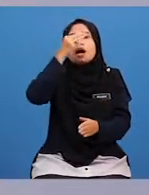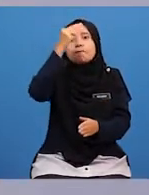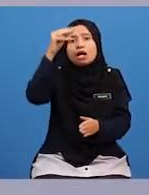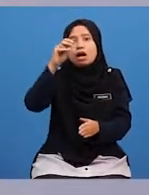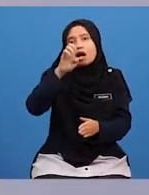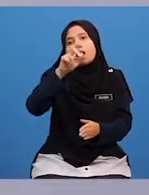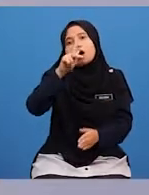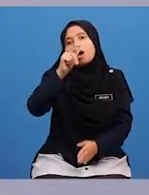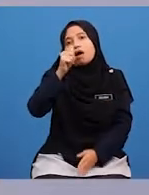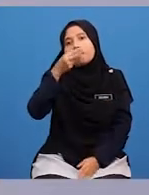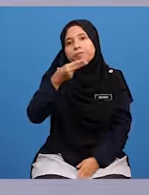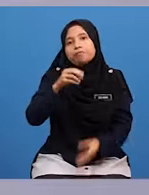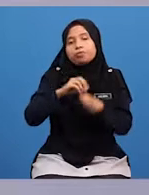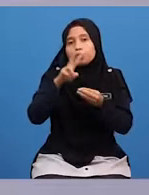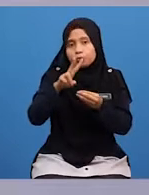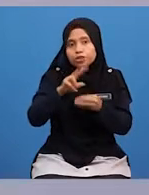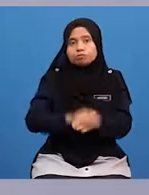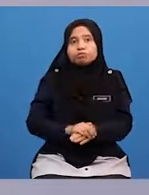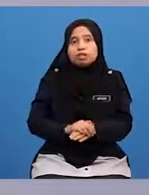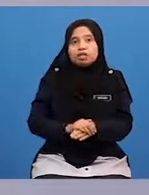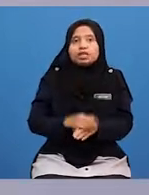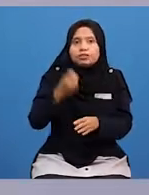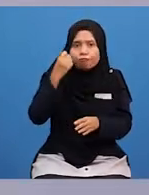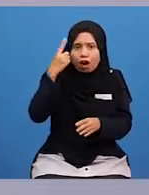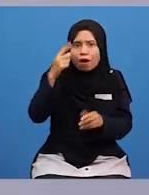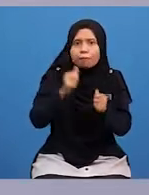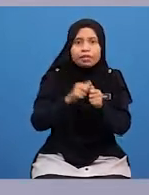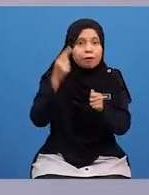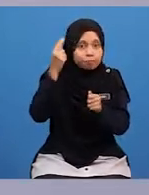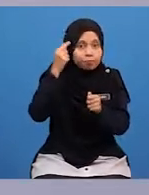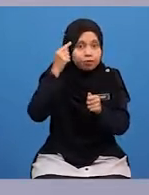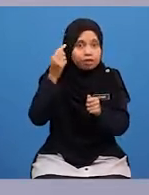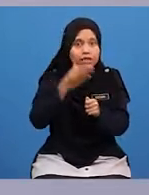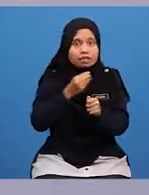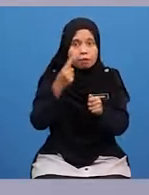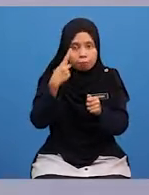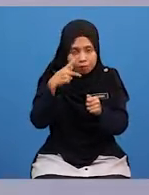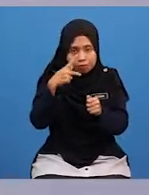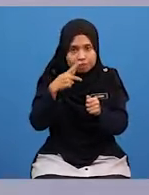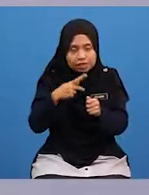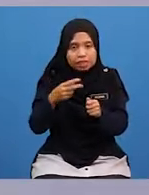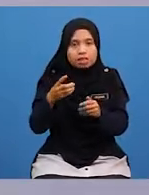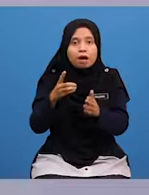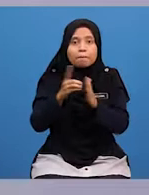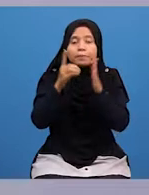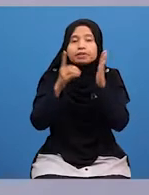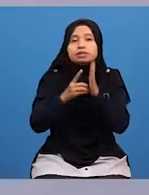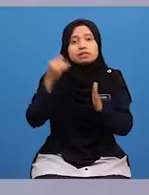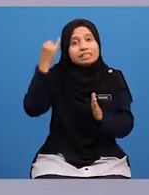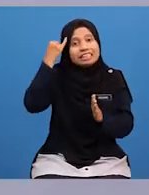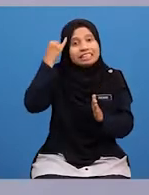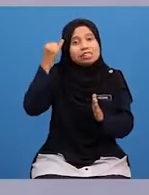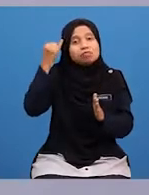dipahami dengan pemikiran dan pemerhatian berdasarkan ilmu dan kekuatan